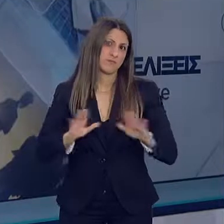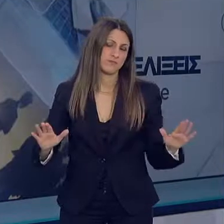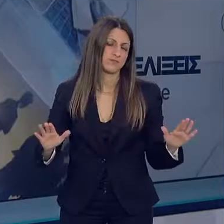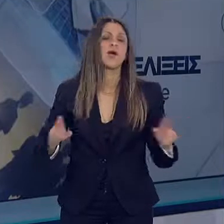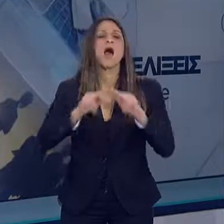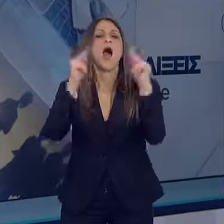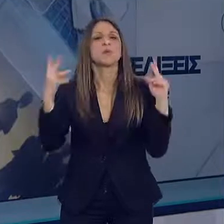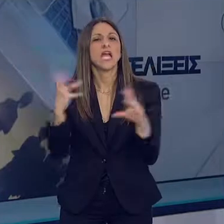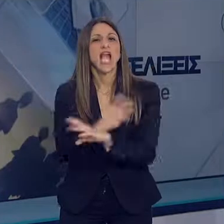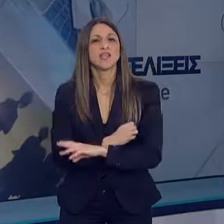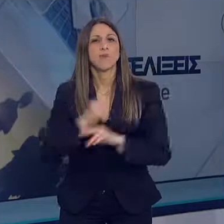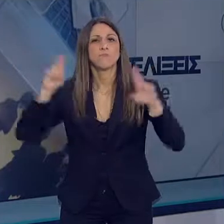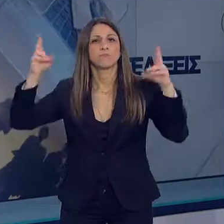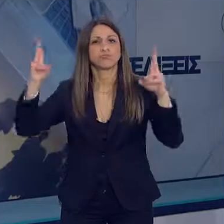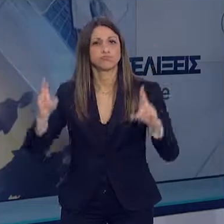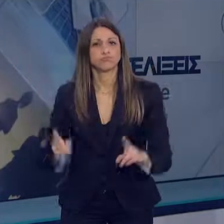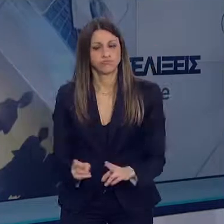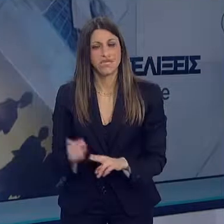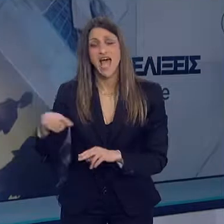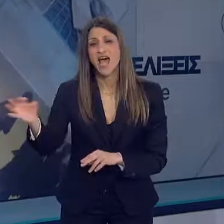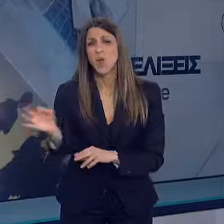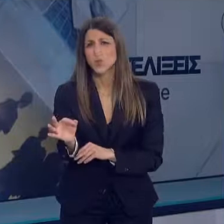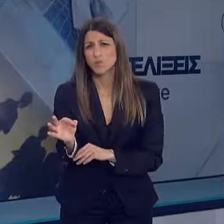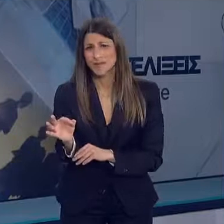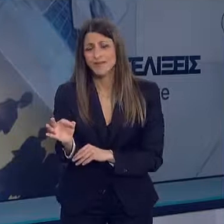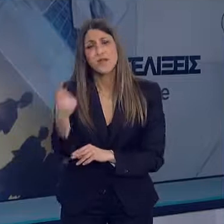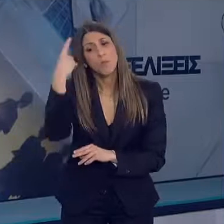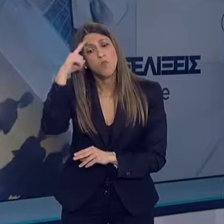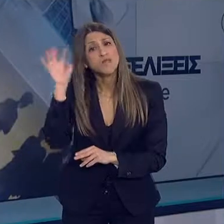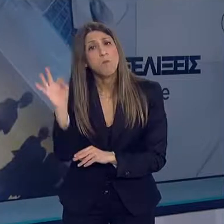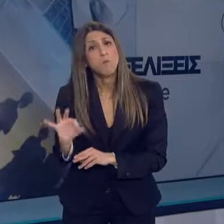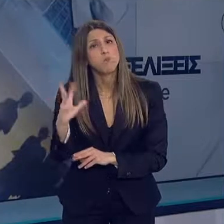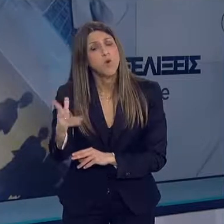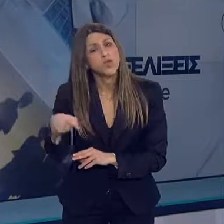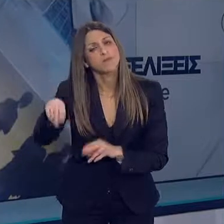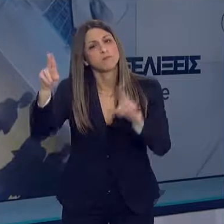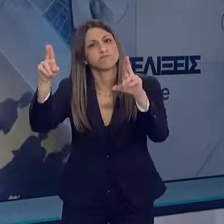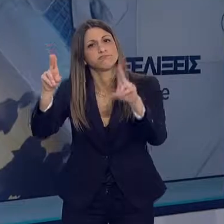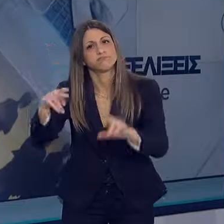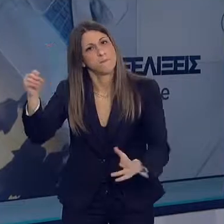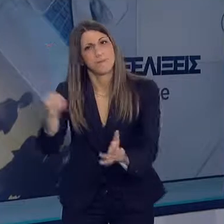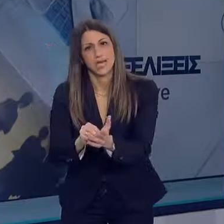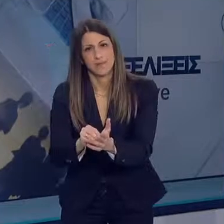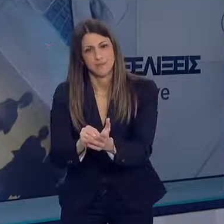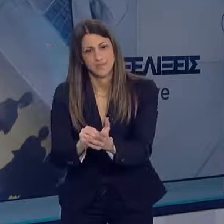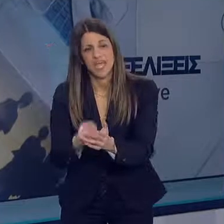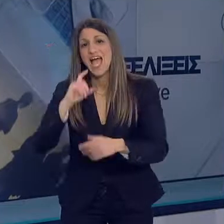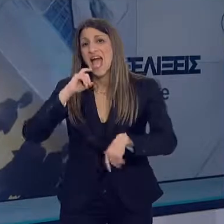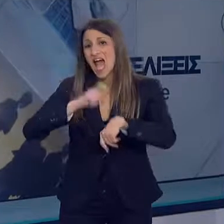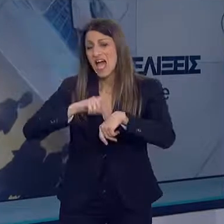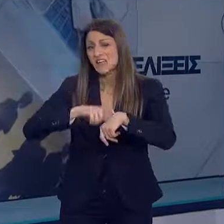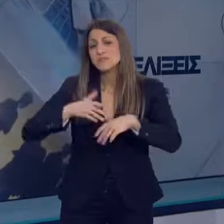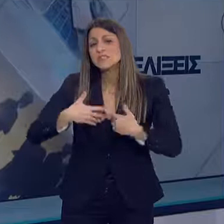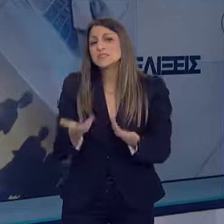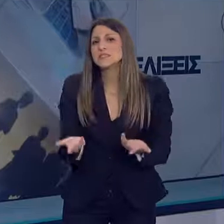περιορίσουμε ακόμα περαιτέρω τη μετάδοση και αυτά τα κρούσματα άρχισαν να μειώνονται σιγά-σιγά. Νομίζω είναι σημαντικό να γίνει και αυτό κατανοητό, ότι αυτή τη στιγμή δεν έχουμε καμία